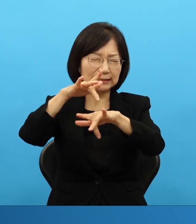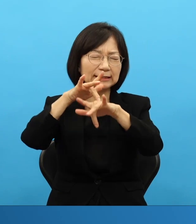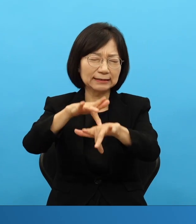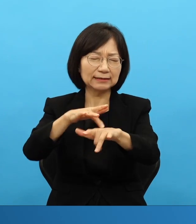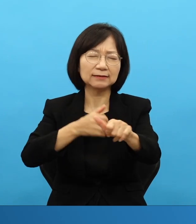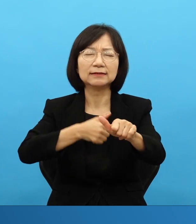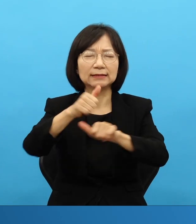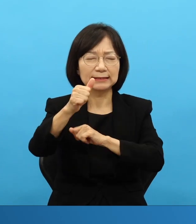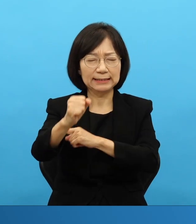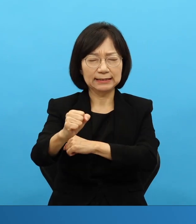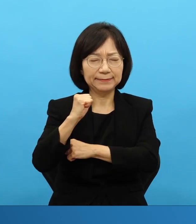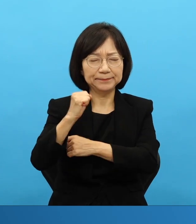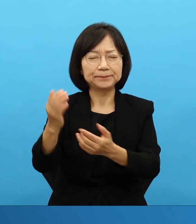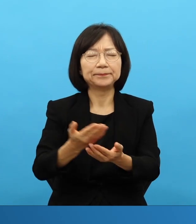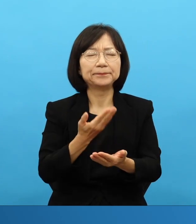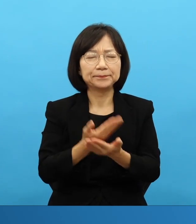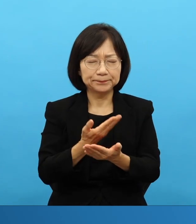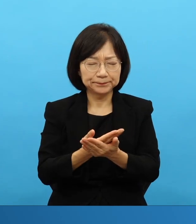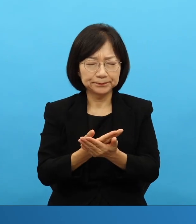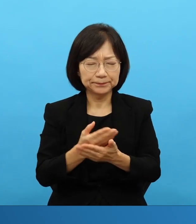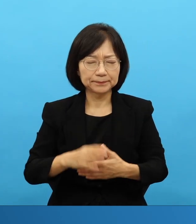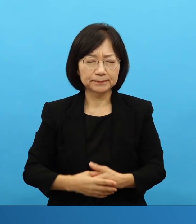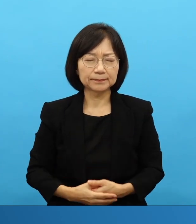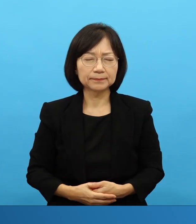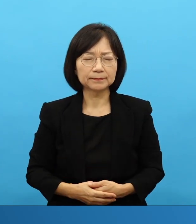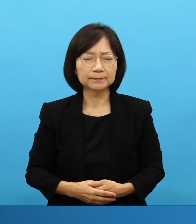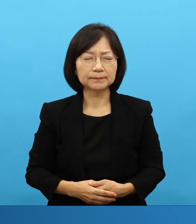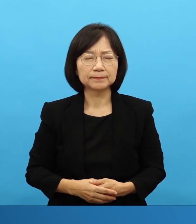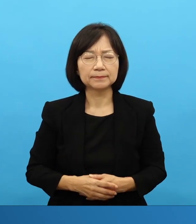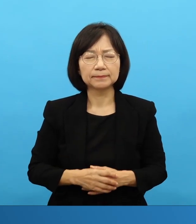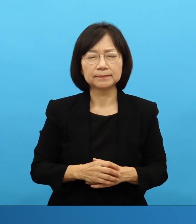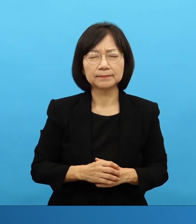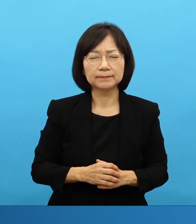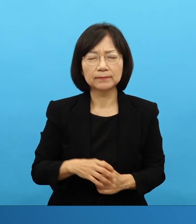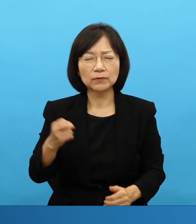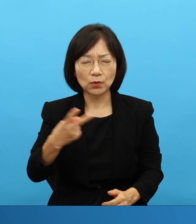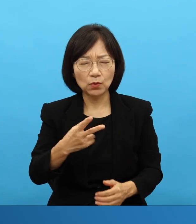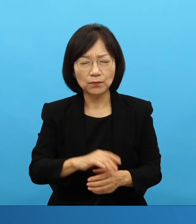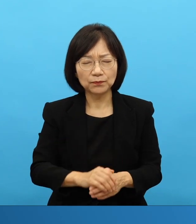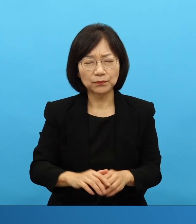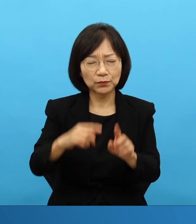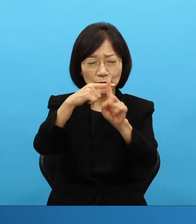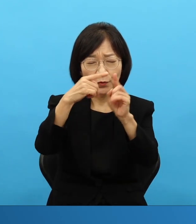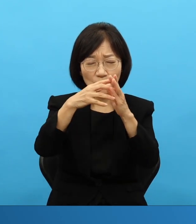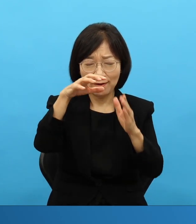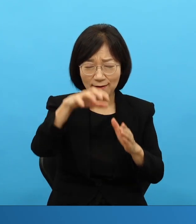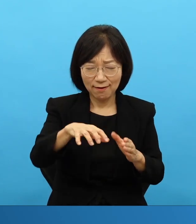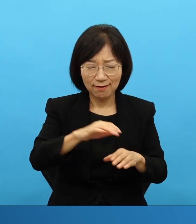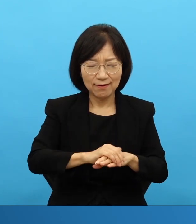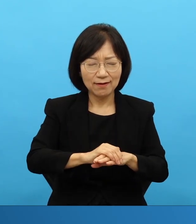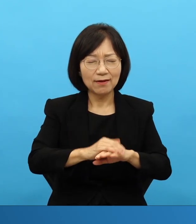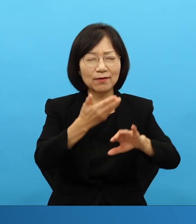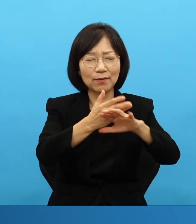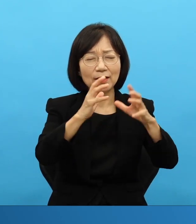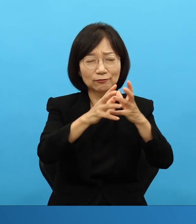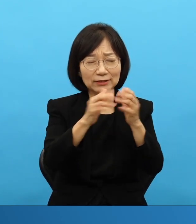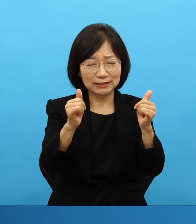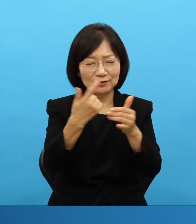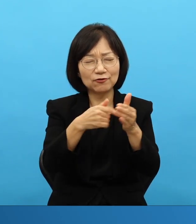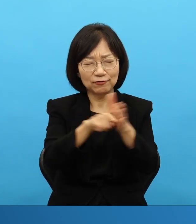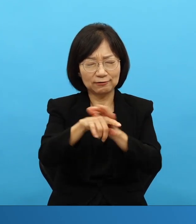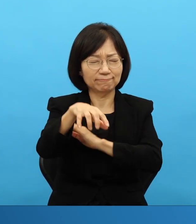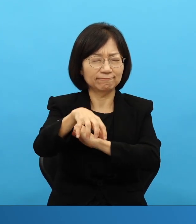소요, 민족이 민족을 나라들이 대적한다고 했습니다. Lord, you said that there will be chaos and agitation, commotions in the end times, that